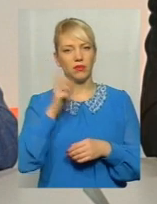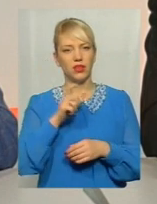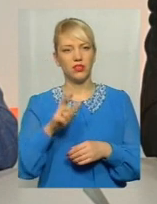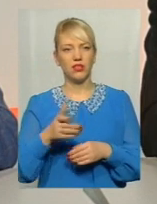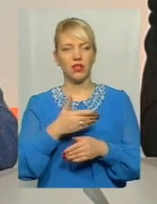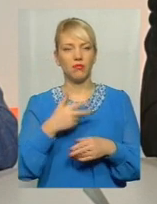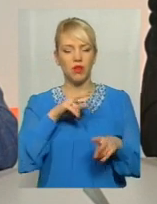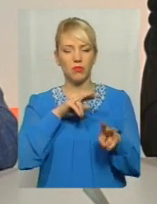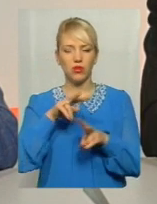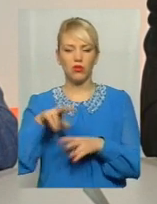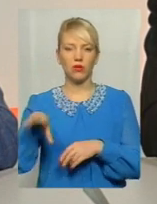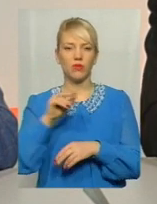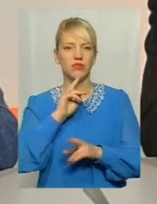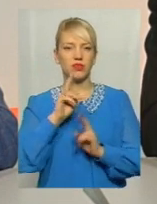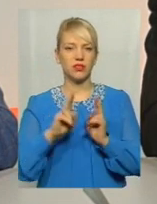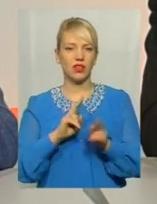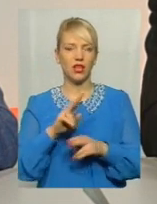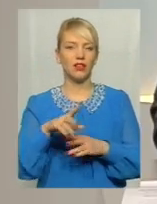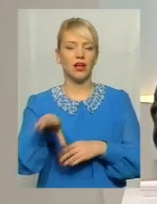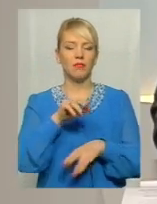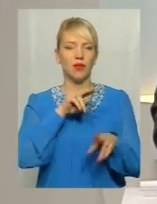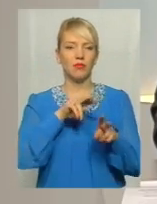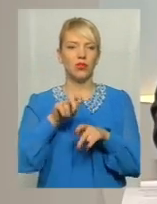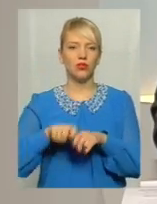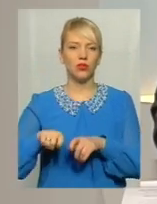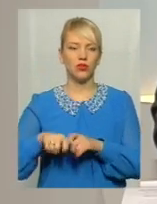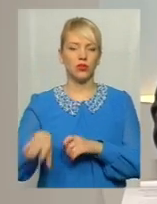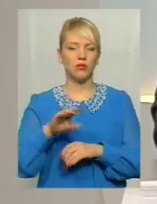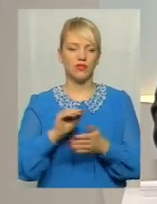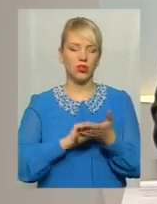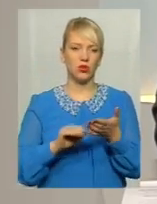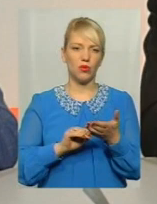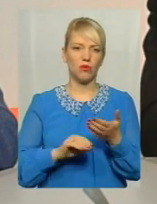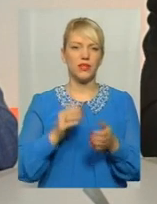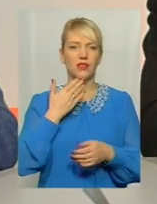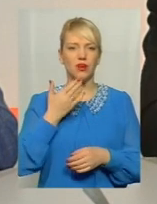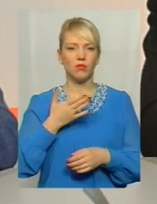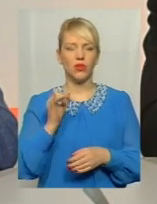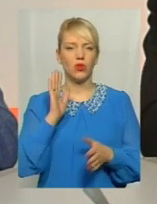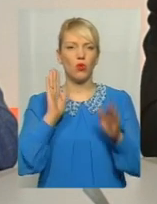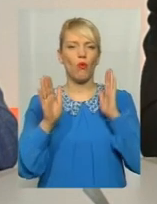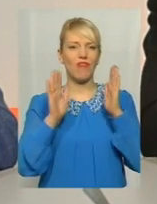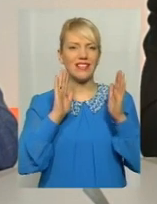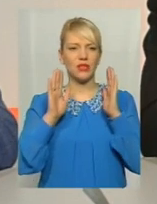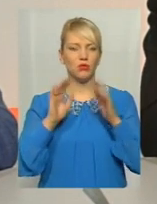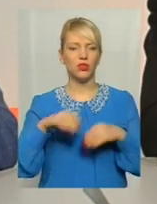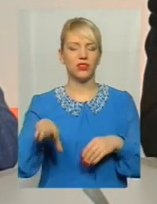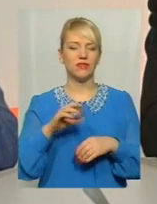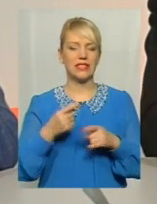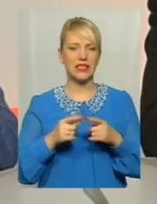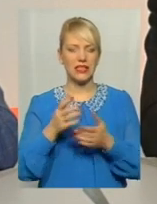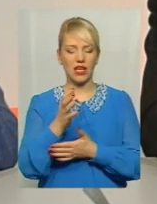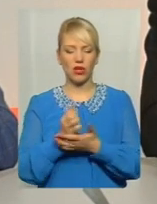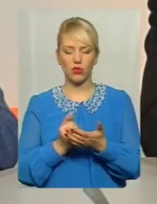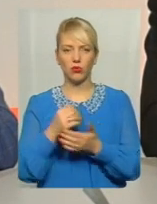моніторимо всі скарги, ми моніторимо всі дописи і коментарі в Фейсбуці, тобто це все акумулюється і, ну,